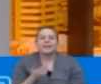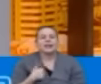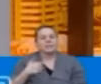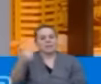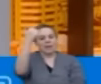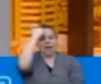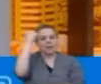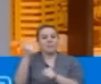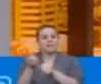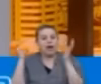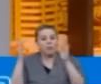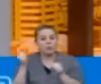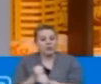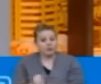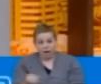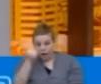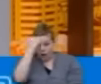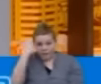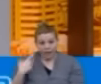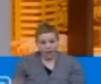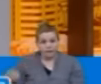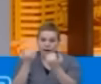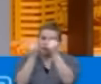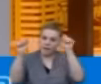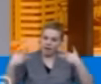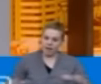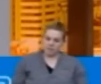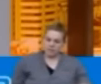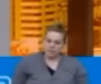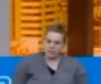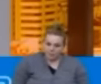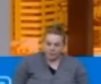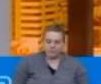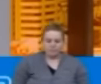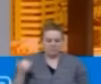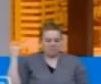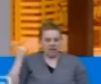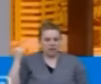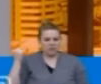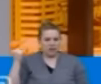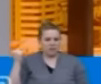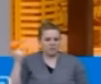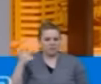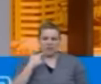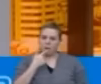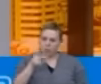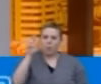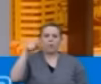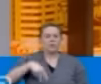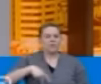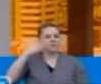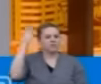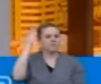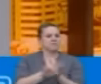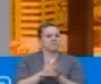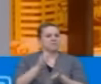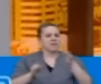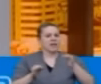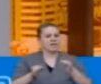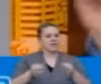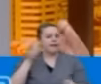שעשית. בלי חרטה אין חנינה. אז עכשיו באו ונתנו פסק דין חמור,